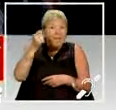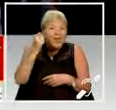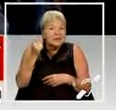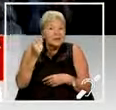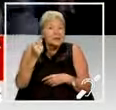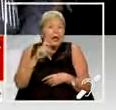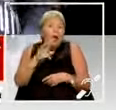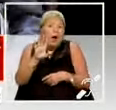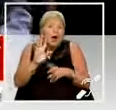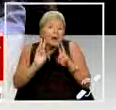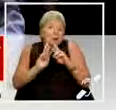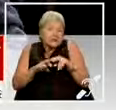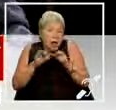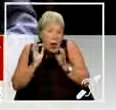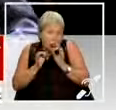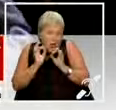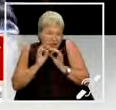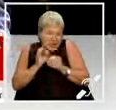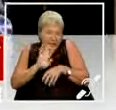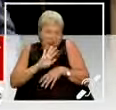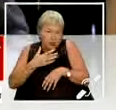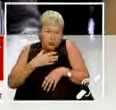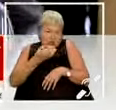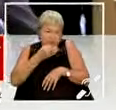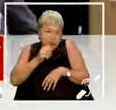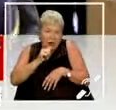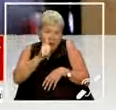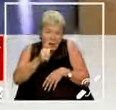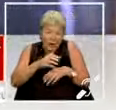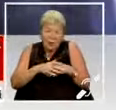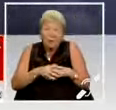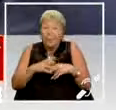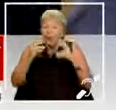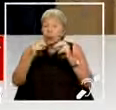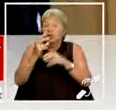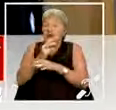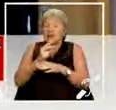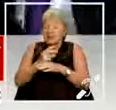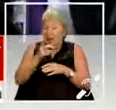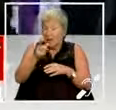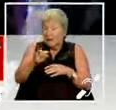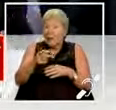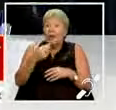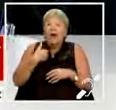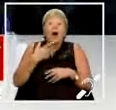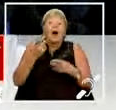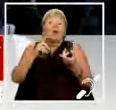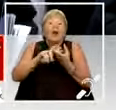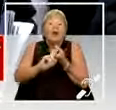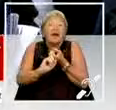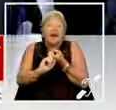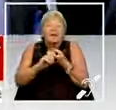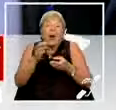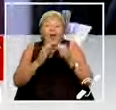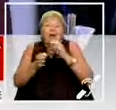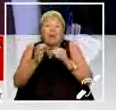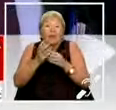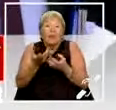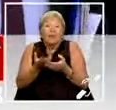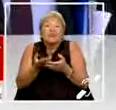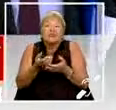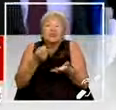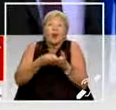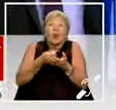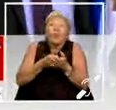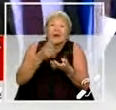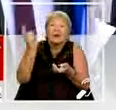au rezerve în acest sens. În plus, multe dintre aceste state sunt dependente de relațiile economice, de importuri